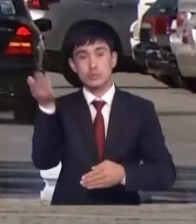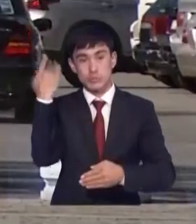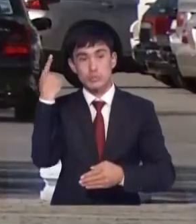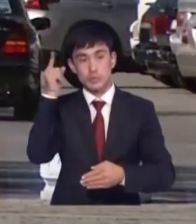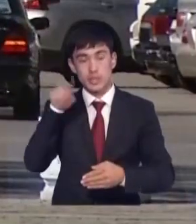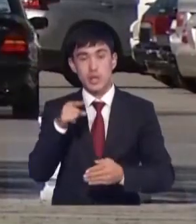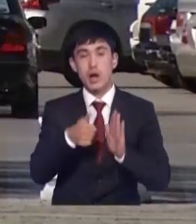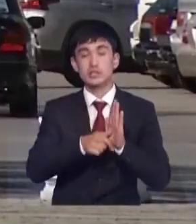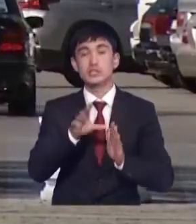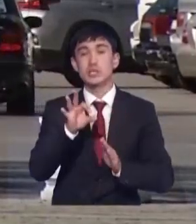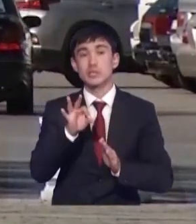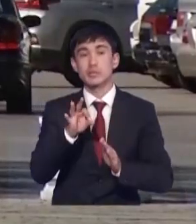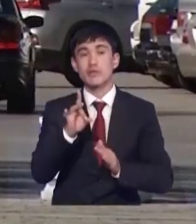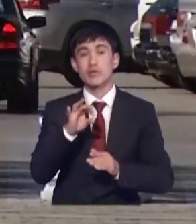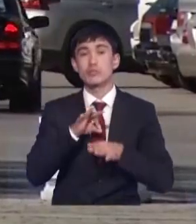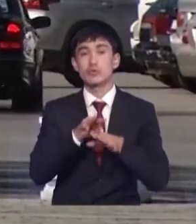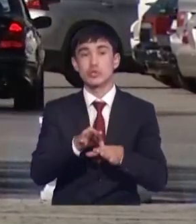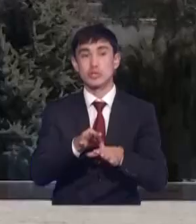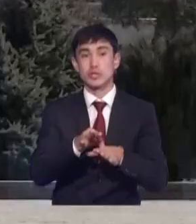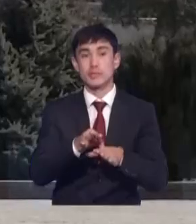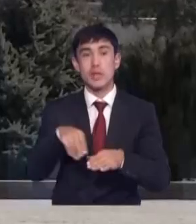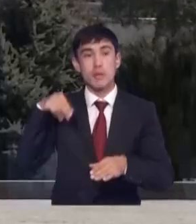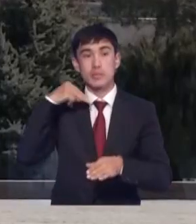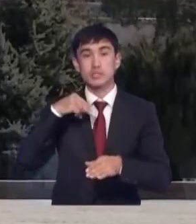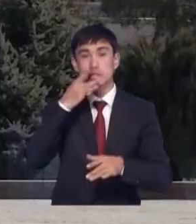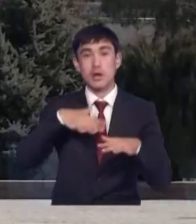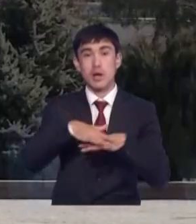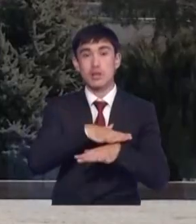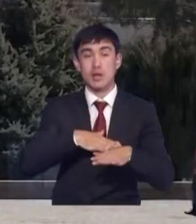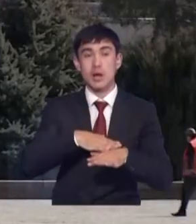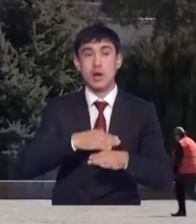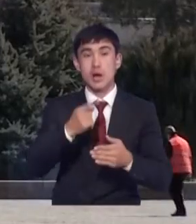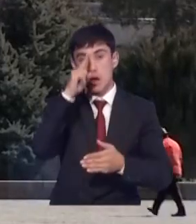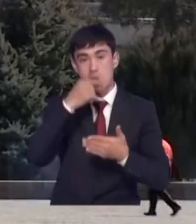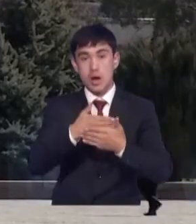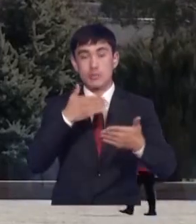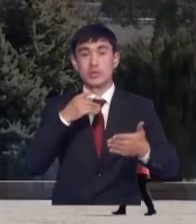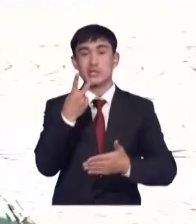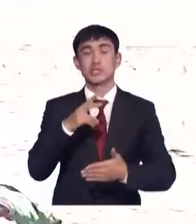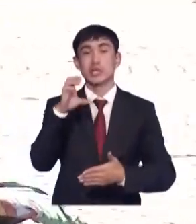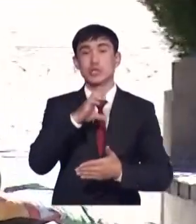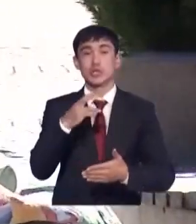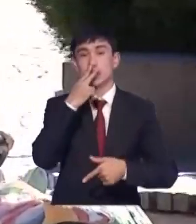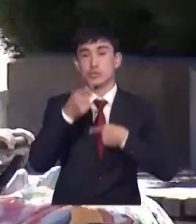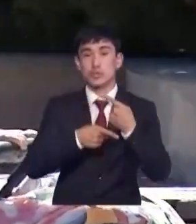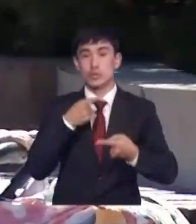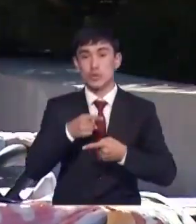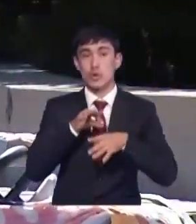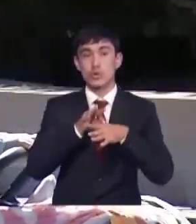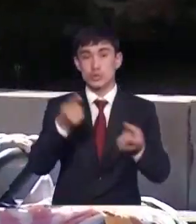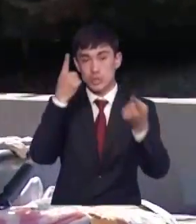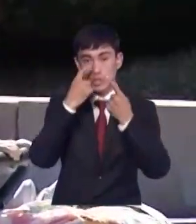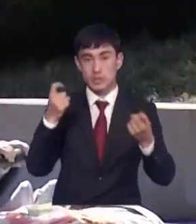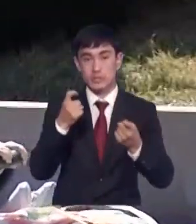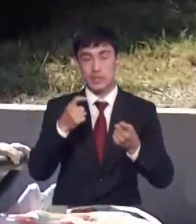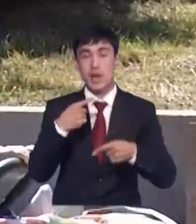Ал 6 қазанда референдум өтетіндігін президент халыққа ай бұрын 2 қыркүйекте дәстүрлі жолдауында